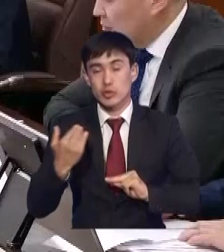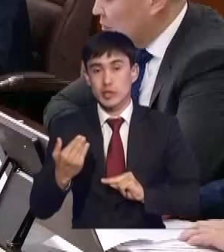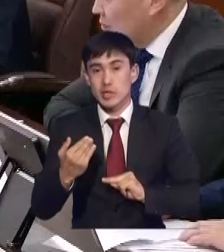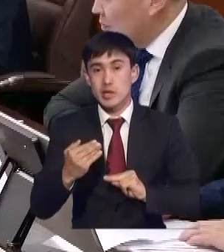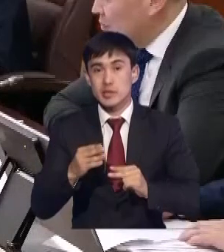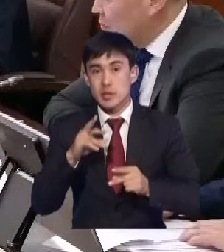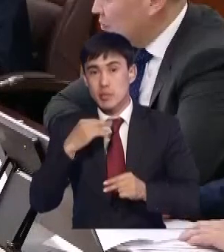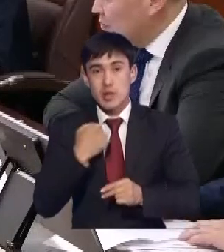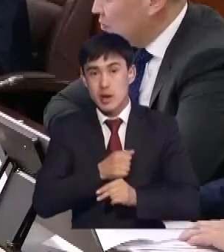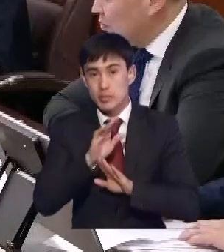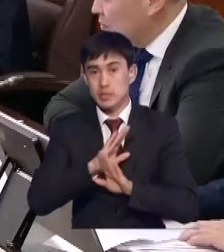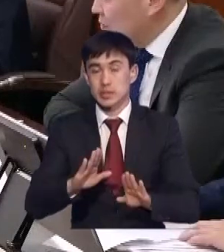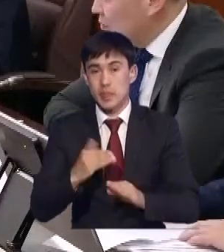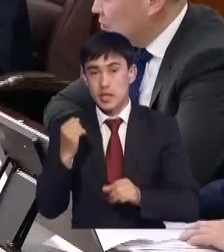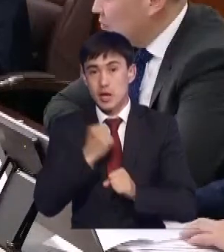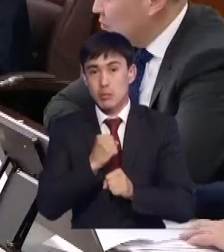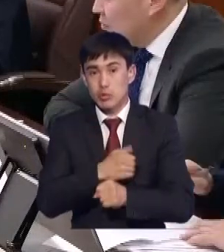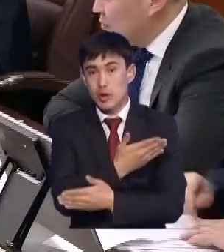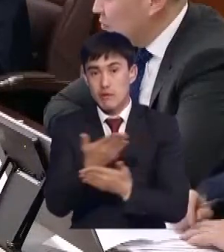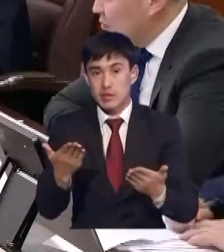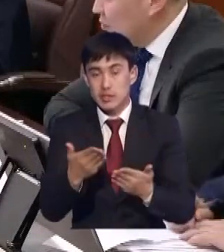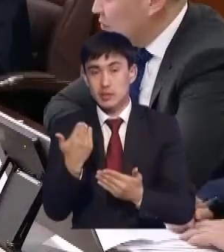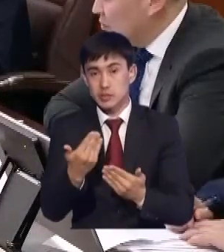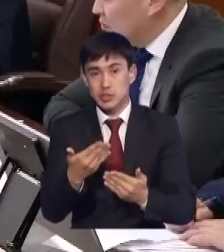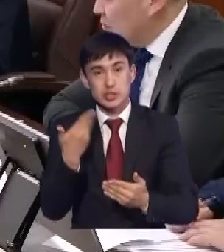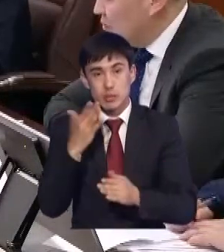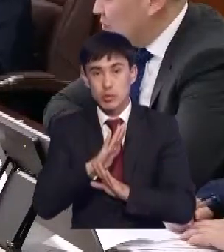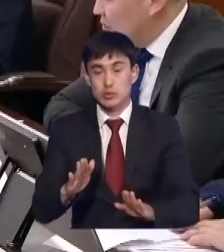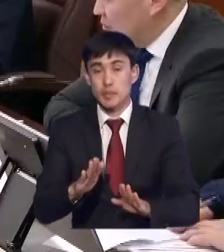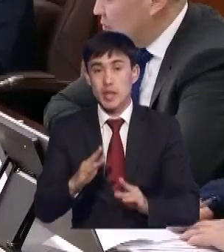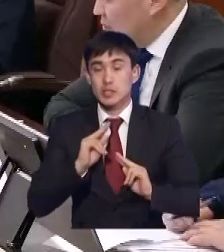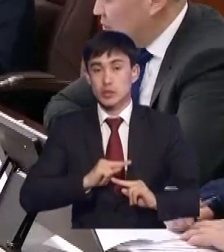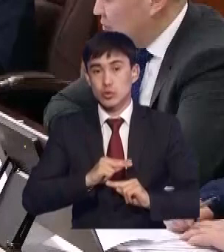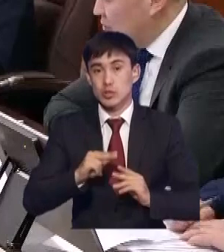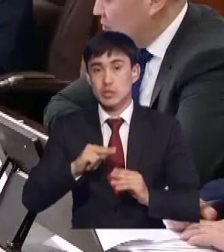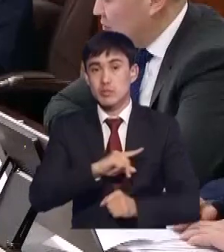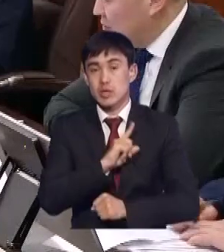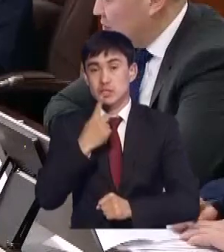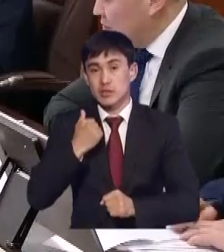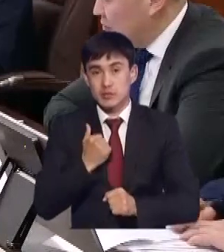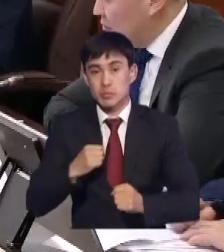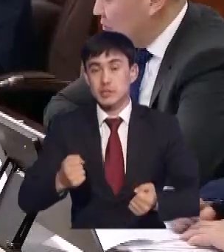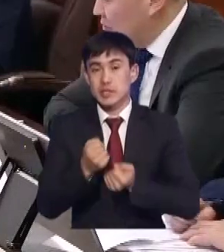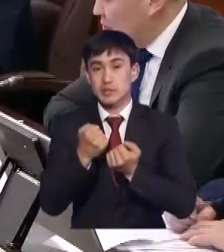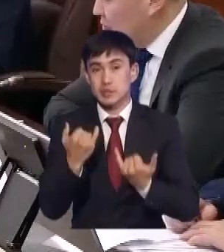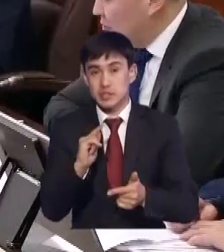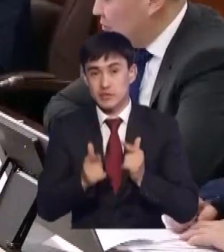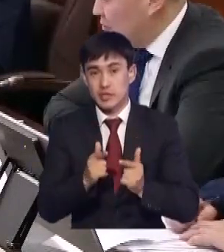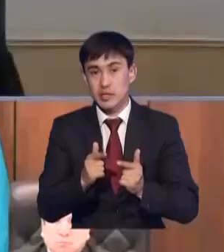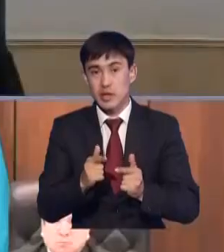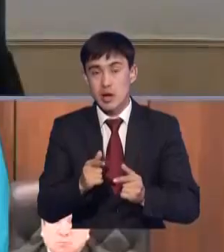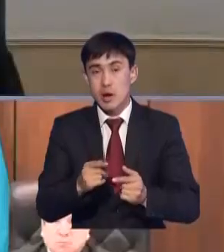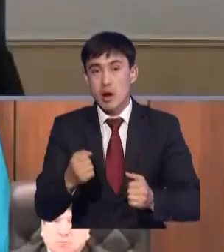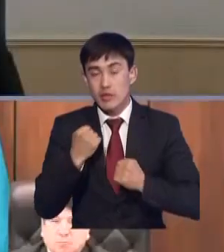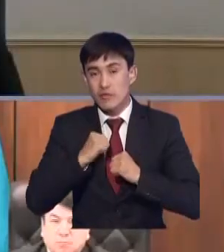более не проявлять агрессию они работают для вас А им сейчас не просто сотрудникам силовых структур и спасателям действительно приходится